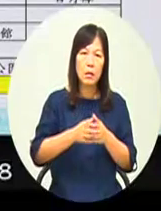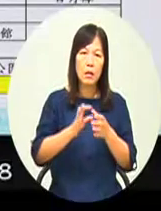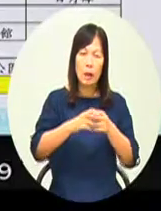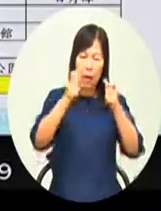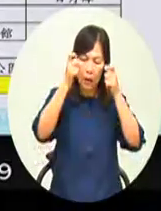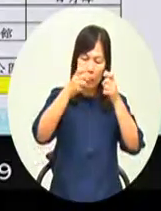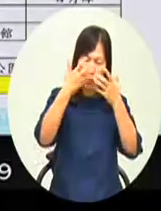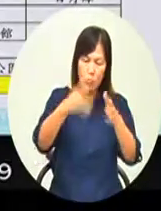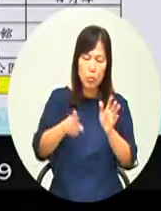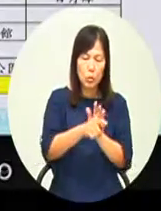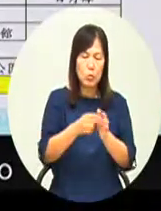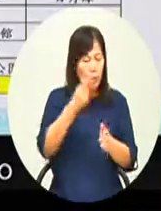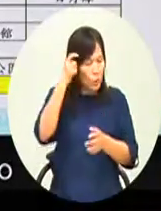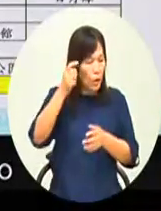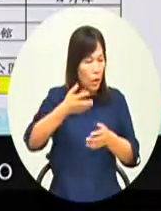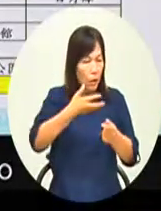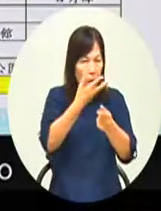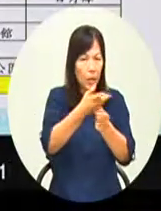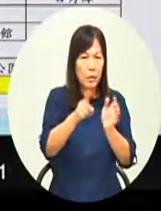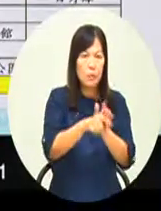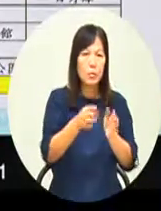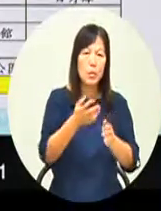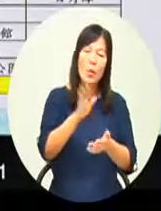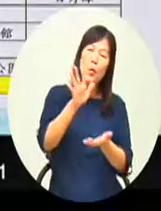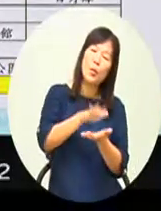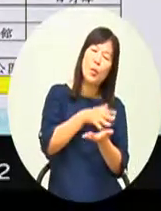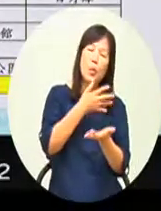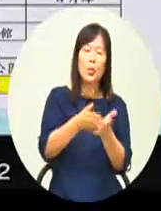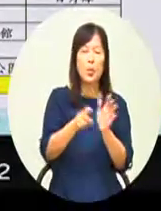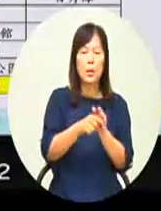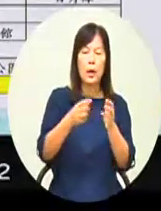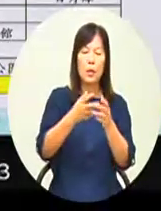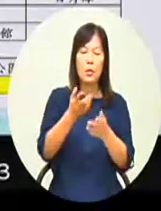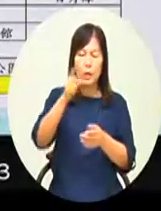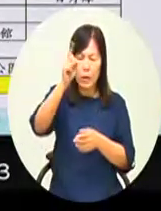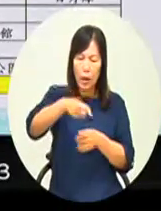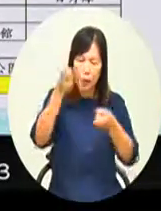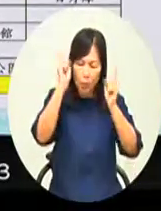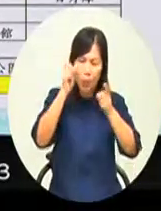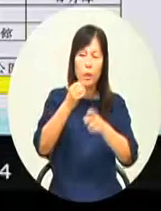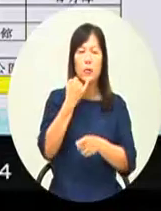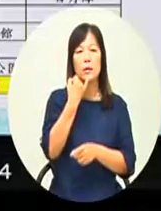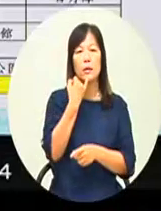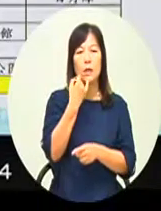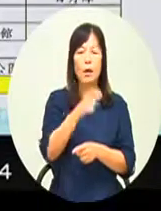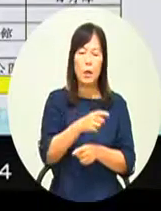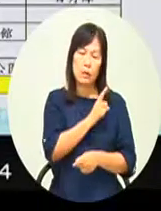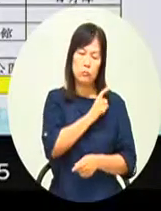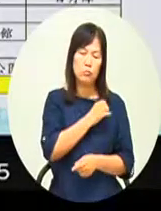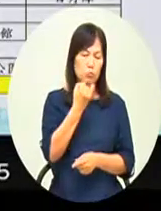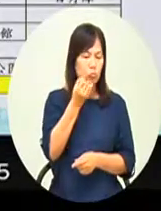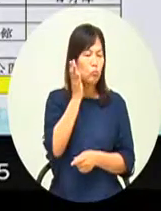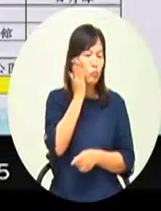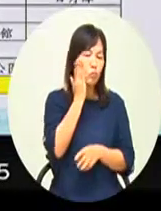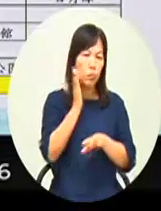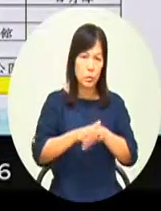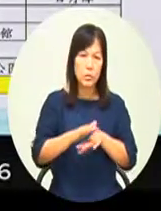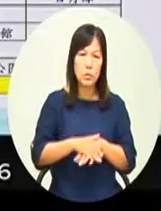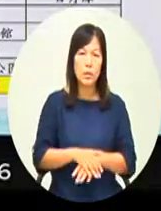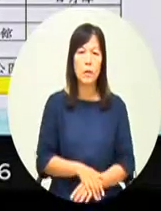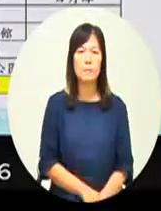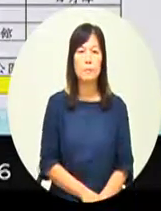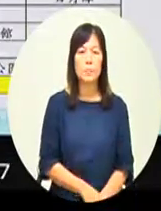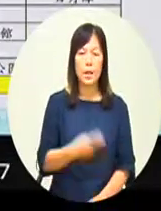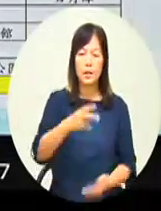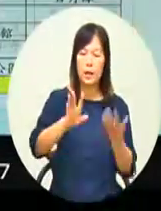有很多很值得提供建议让很多的旅客来到高雄的，但是我觉得很可惜。再来从观光局另